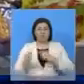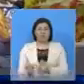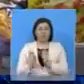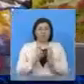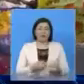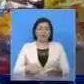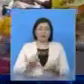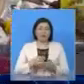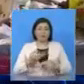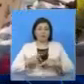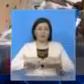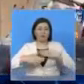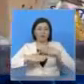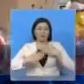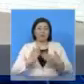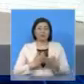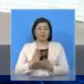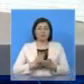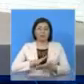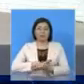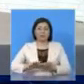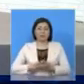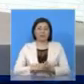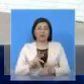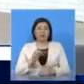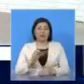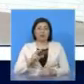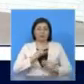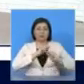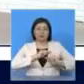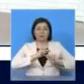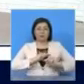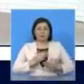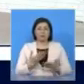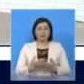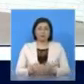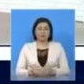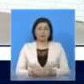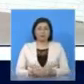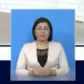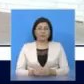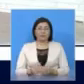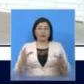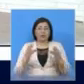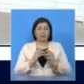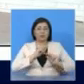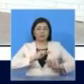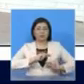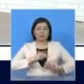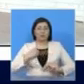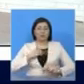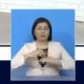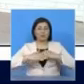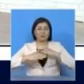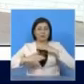күні аталған полигон қызметі де тегін. Мысалы, КСК жұмыс жасады ма, я болмаса бір мекеме жұмыс жасады ма, ол өзінің